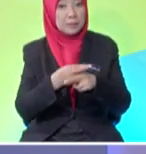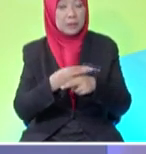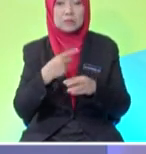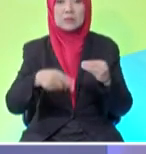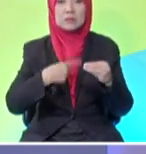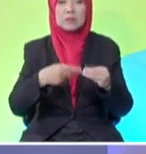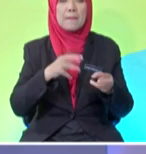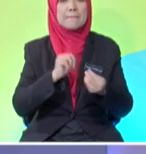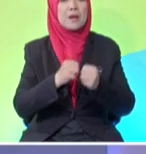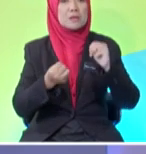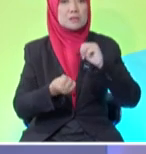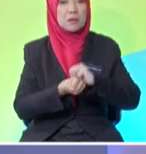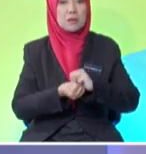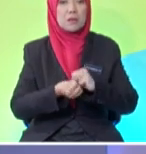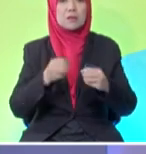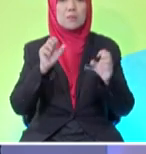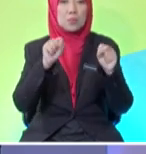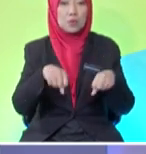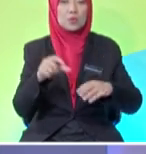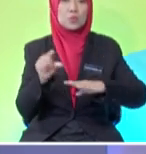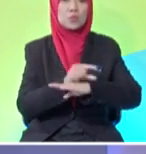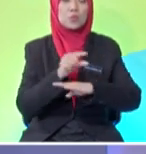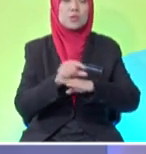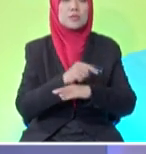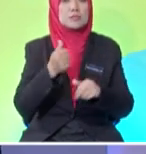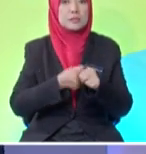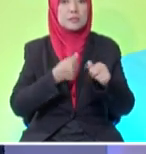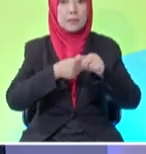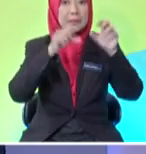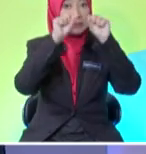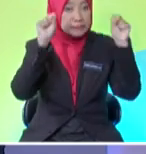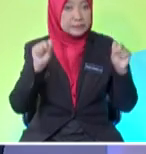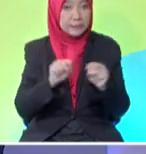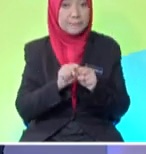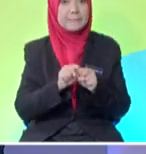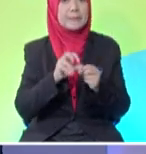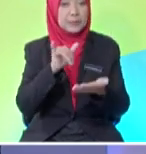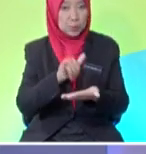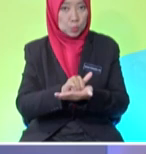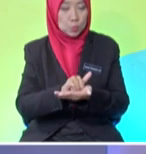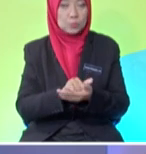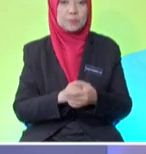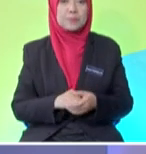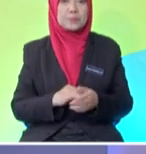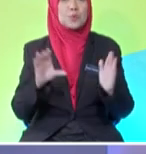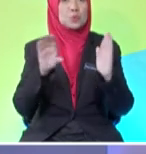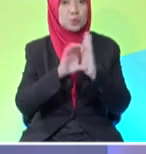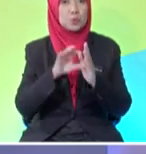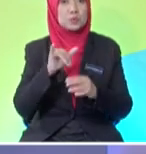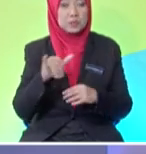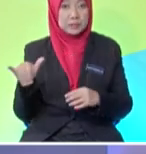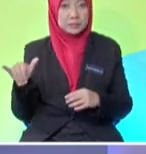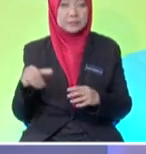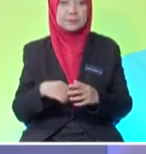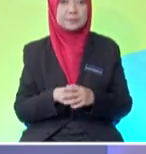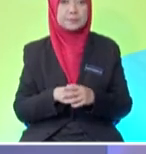ataupun ke boleh gunaan pada setiap sistem tersebut Oke sebagai contoh kita ambil sebagai